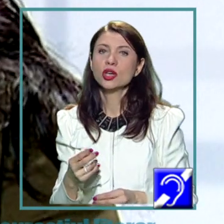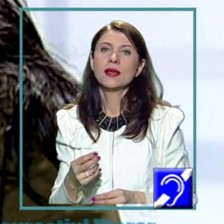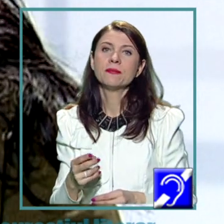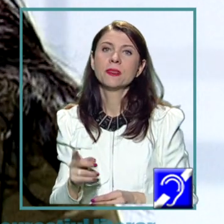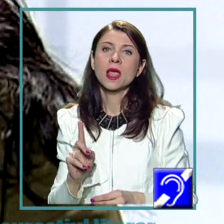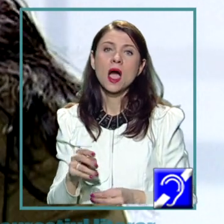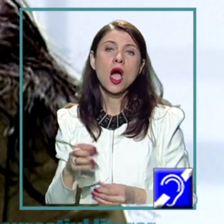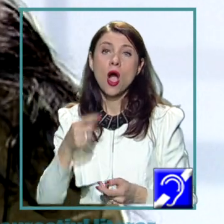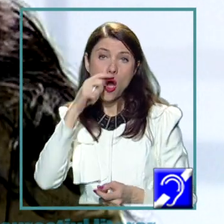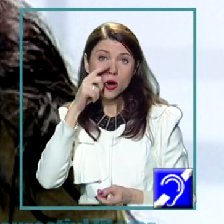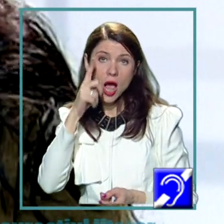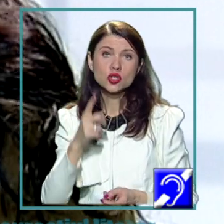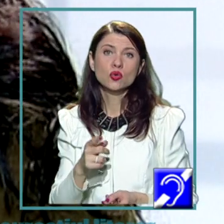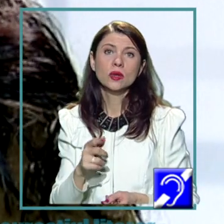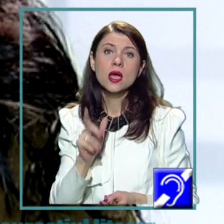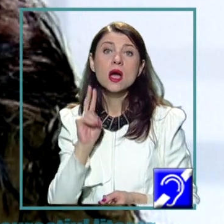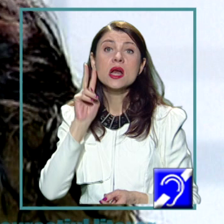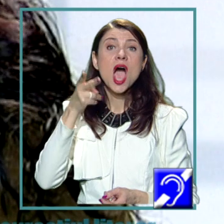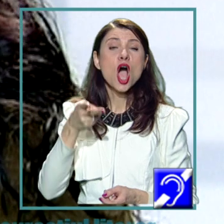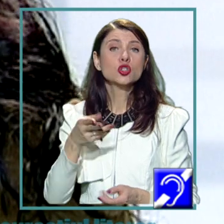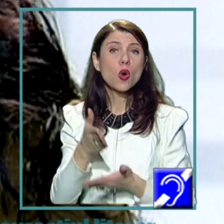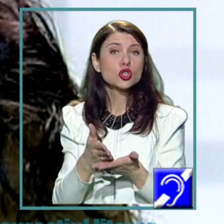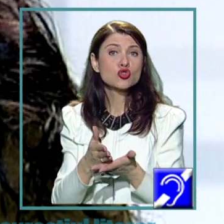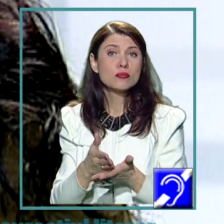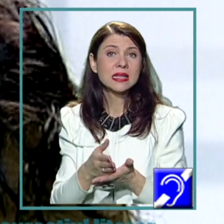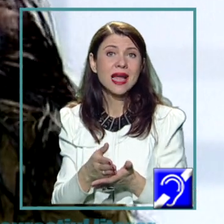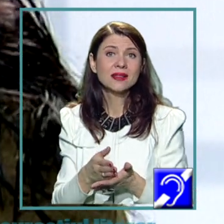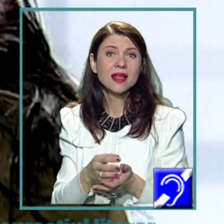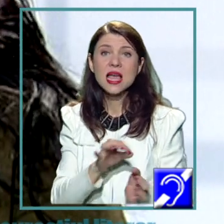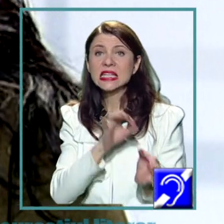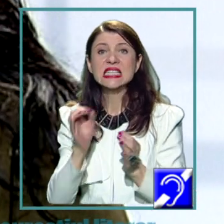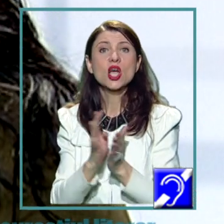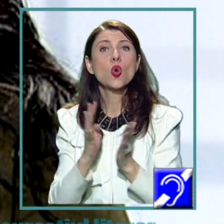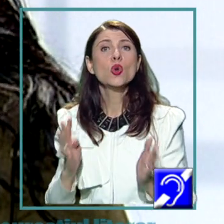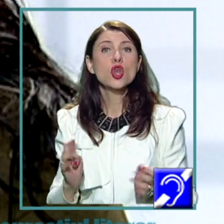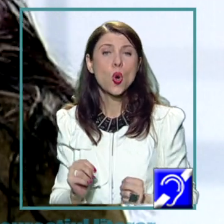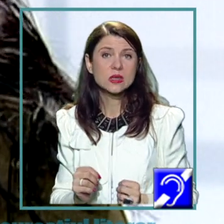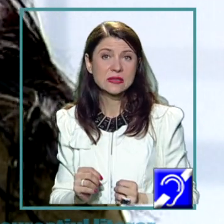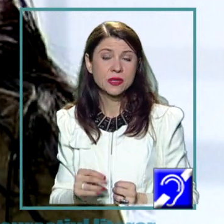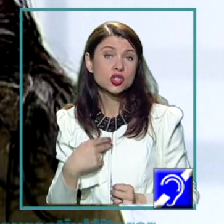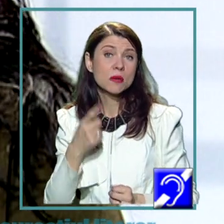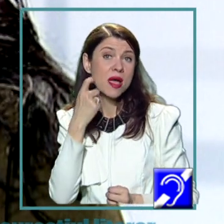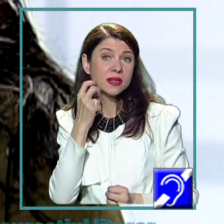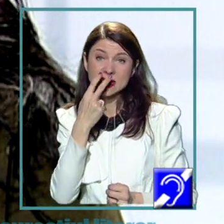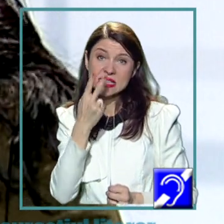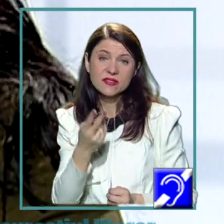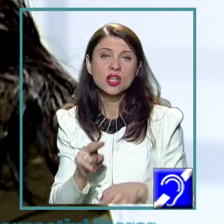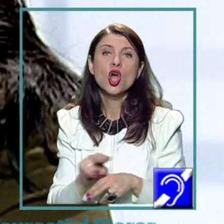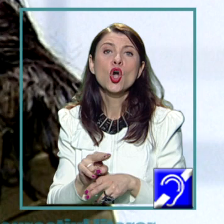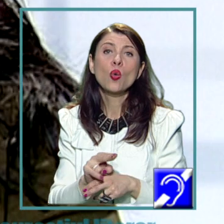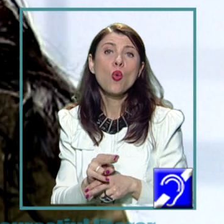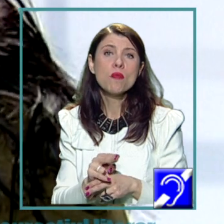a orașului în cea de-a doua jumătate a secolului al XIX-lea. Și m-a interesat foarte mult să văd care este perspectiva,